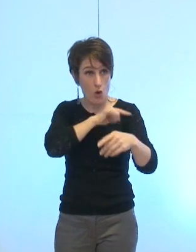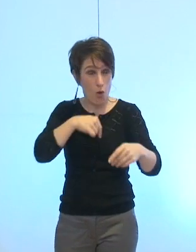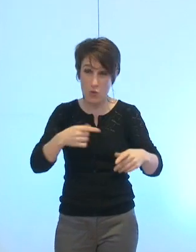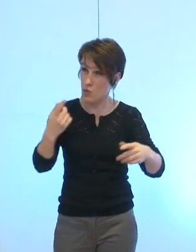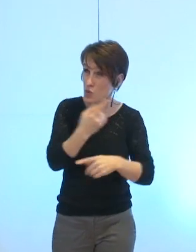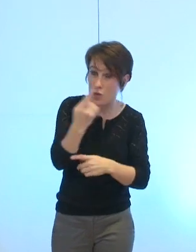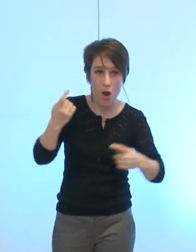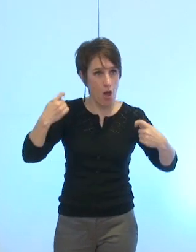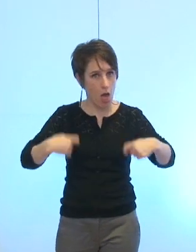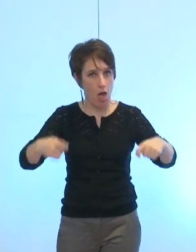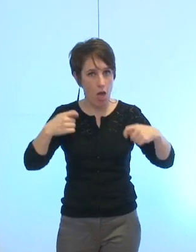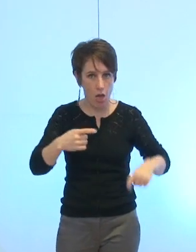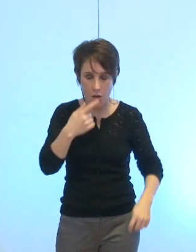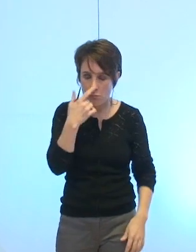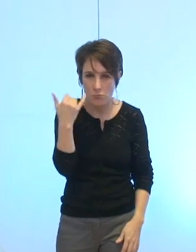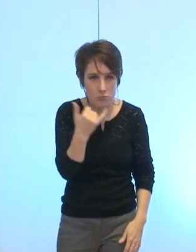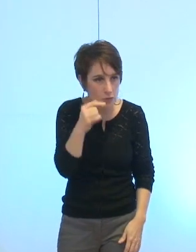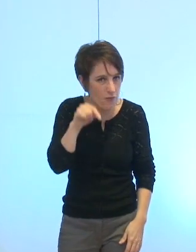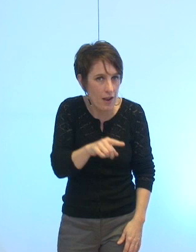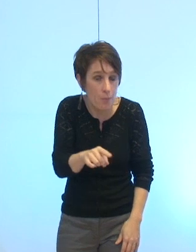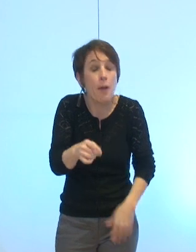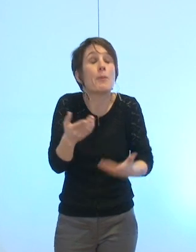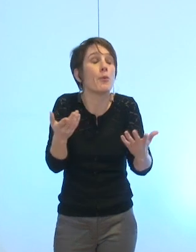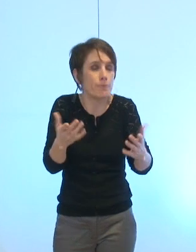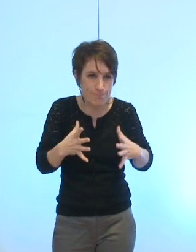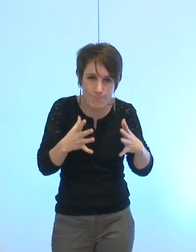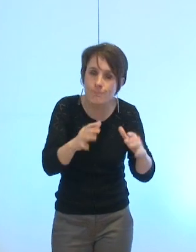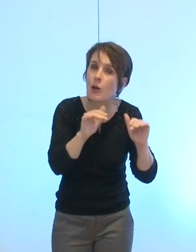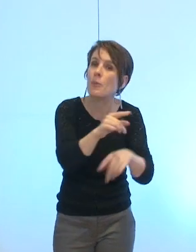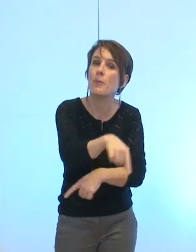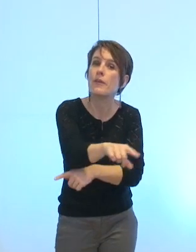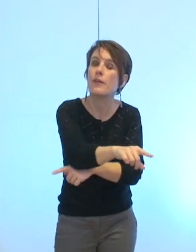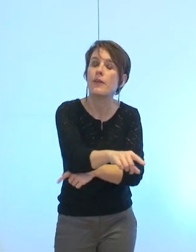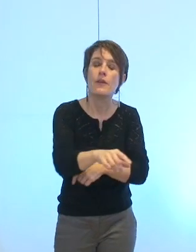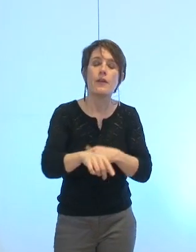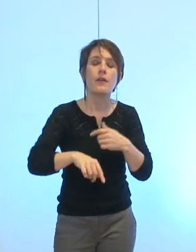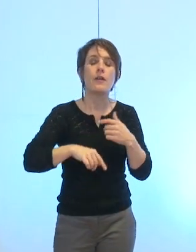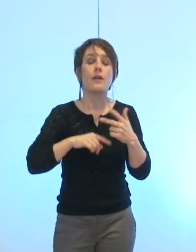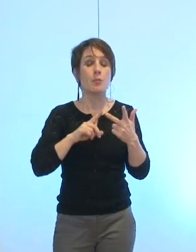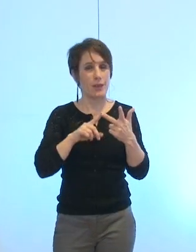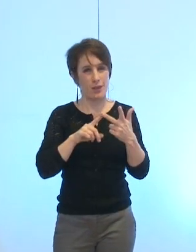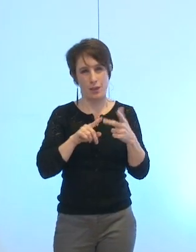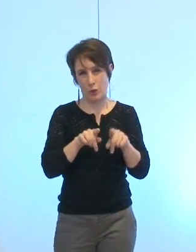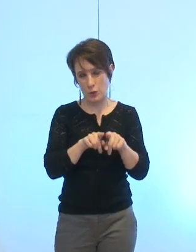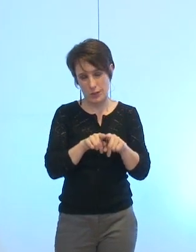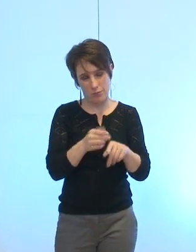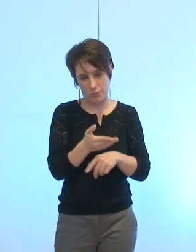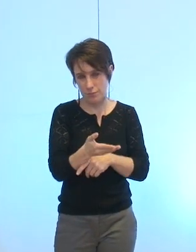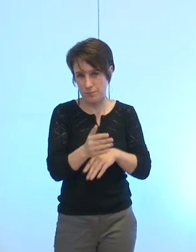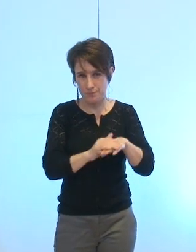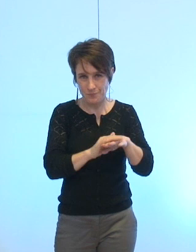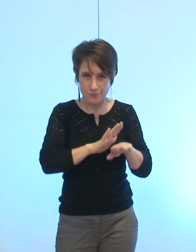un certain nombre exemples ont déjà été donnés je n'y reviendrai pas mais surtout cette politique a eu pour